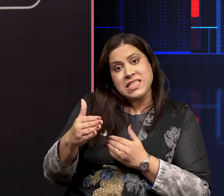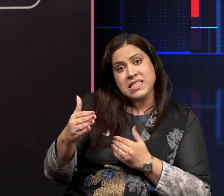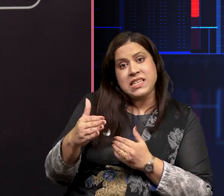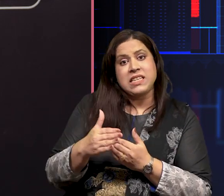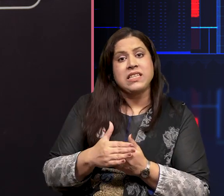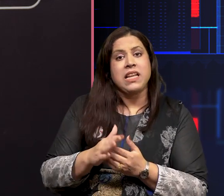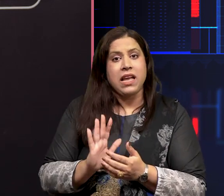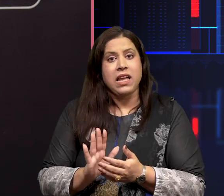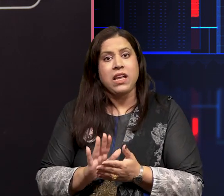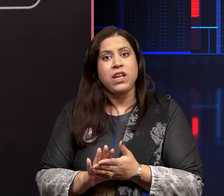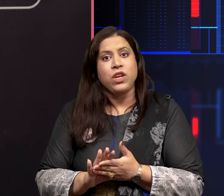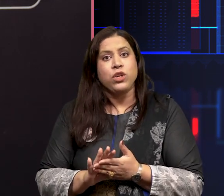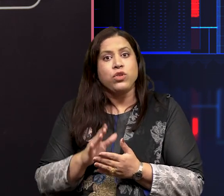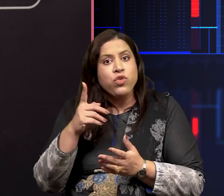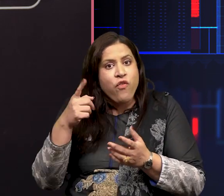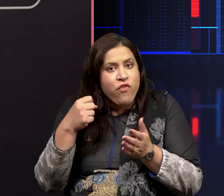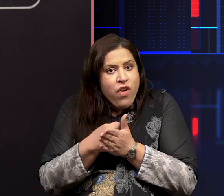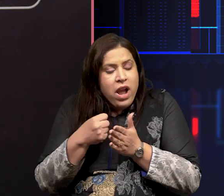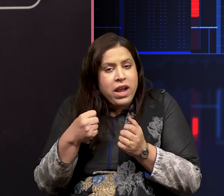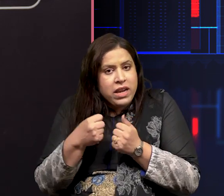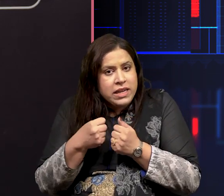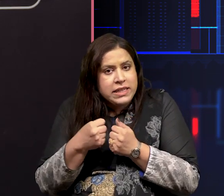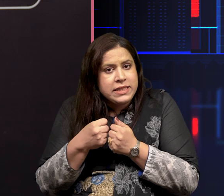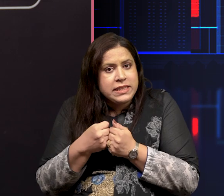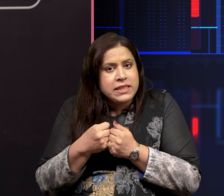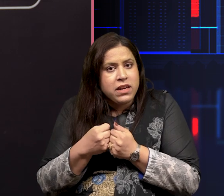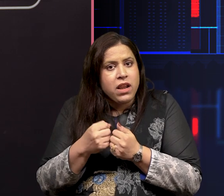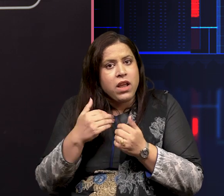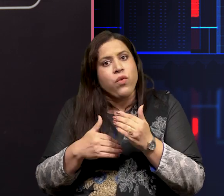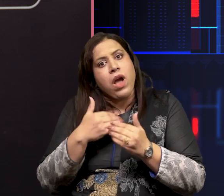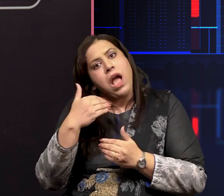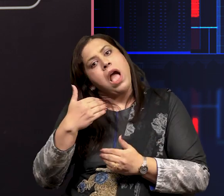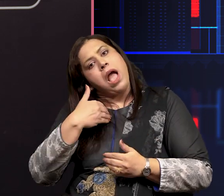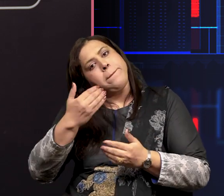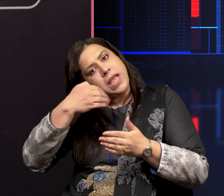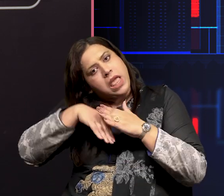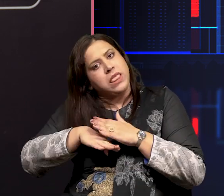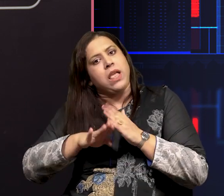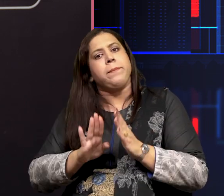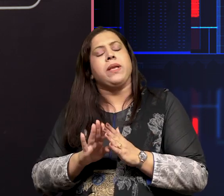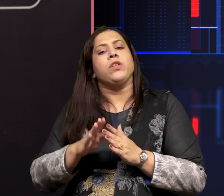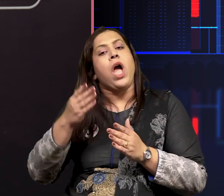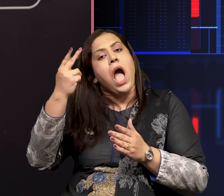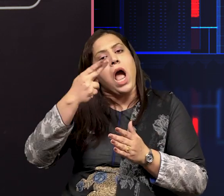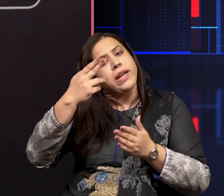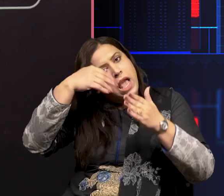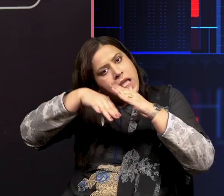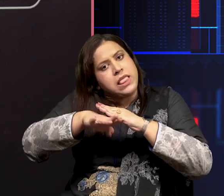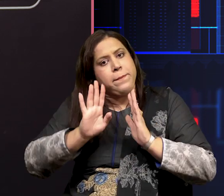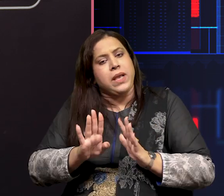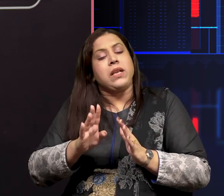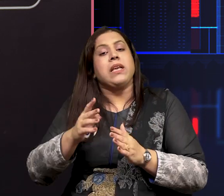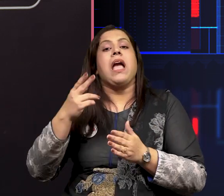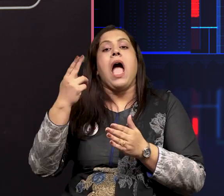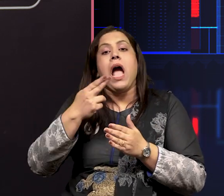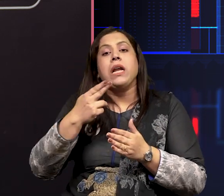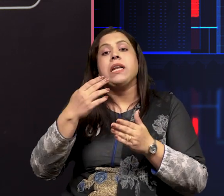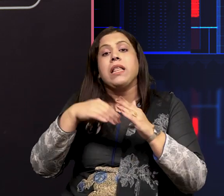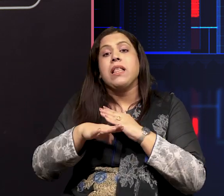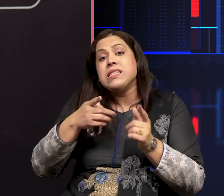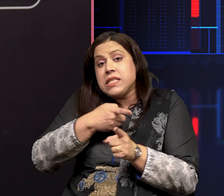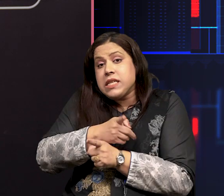कि इंसान के अंदर जो रिजिलियंस होती है, रेजिस्टेंस जो है टू फाइट